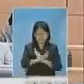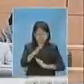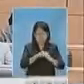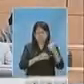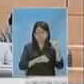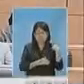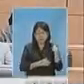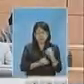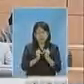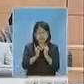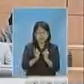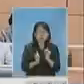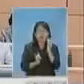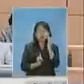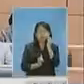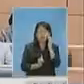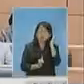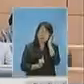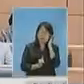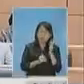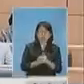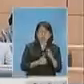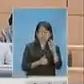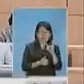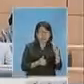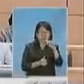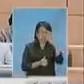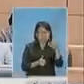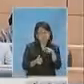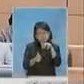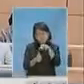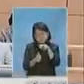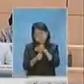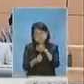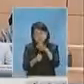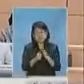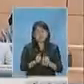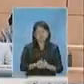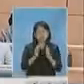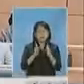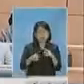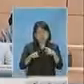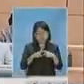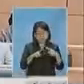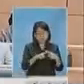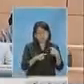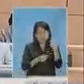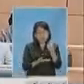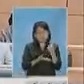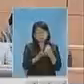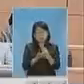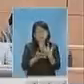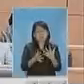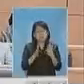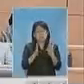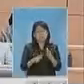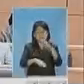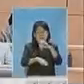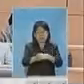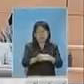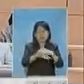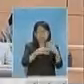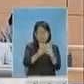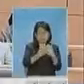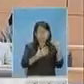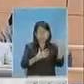ก็นอนพะงาบพะงาบอยู่ตอนหน้าญาติพี่น้องคนบาดเจ็บก็ยังไม่ได้รับการเลี้ยวแลคนติดคุกก็